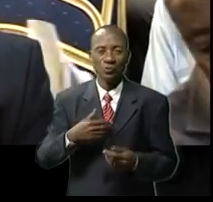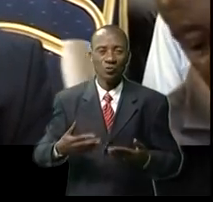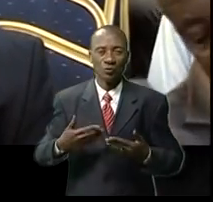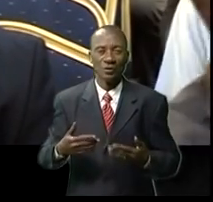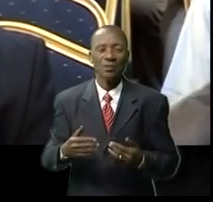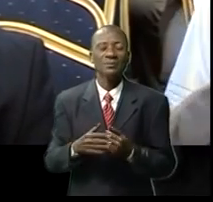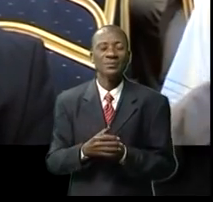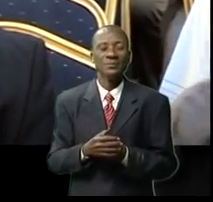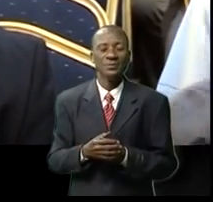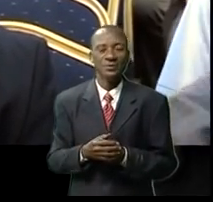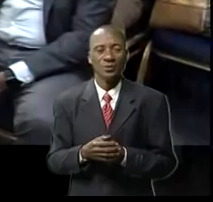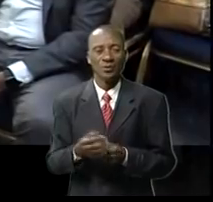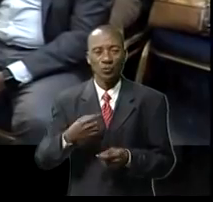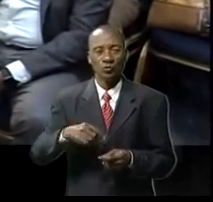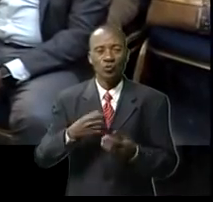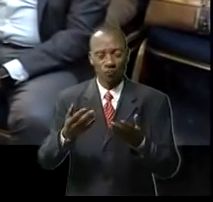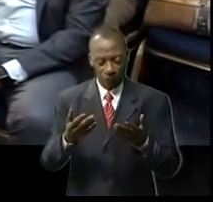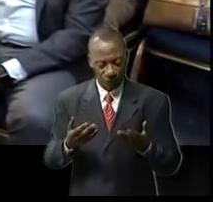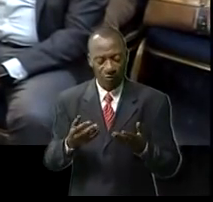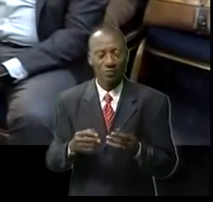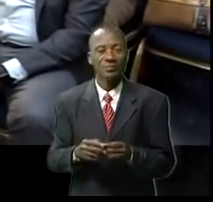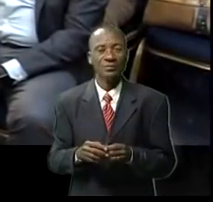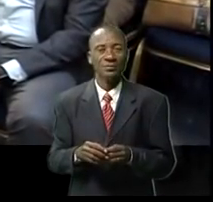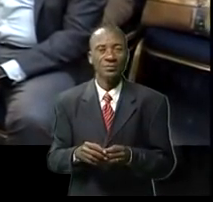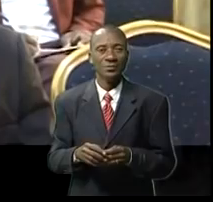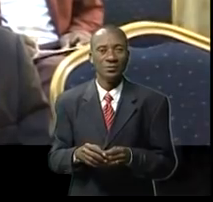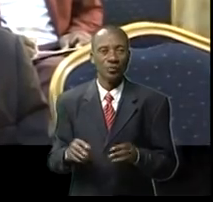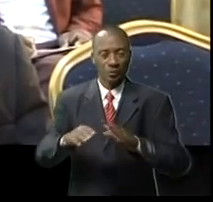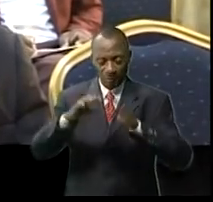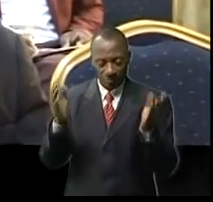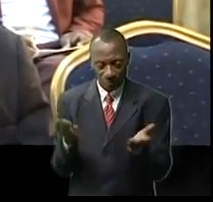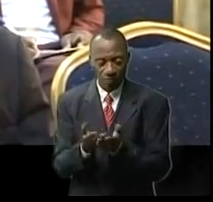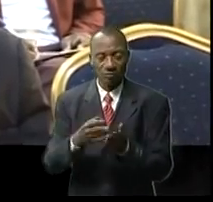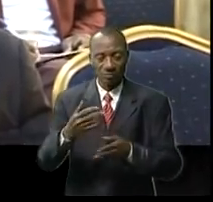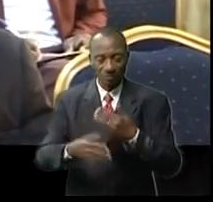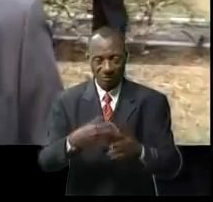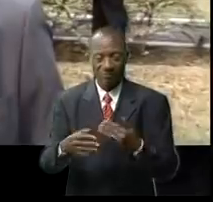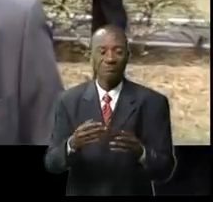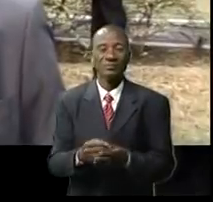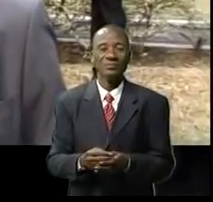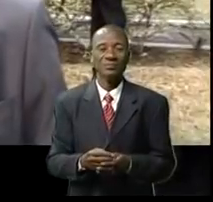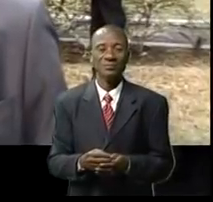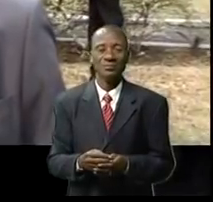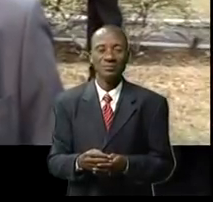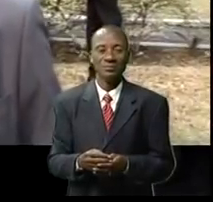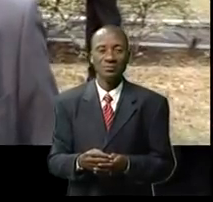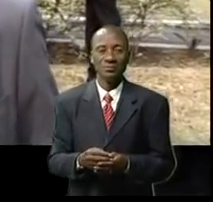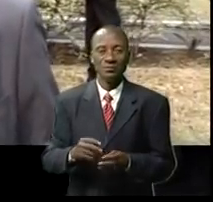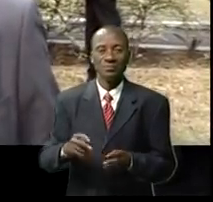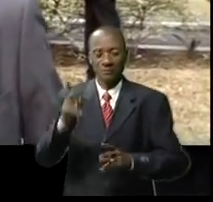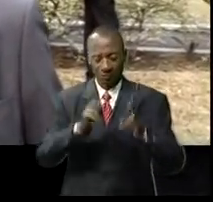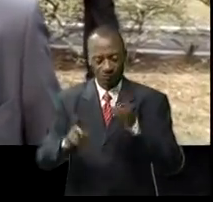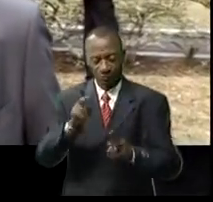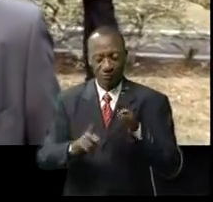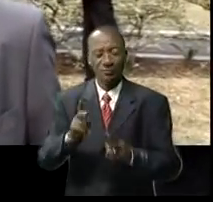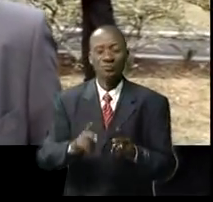d'un côté, nous avons le parc à l'ouest et à l'est, nous avons le lac Kivu. Donc cette population, il faut absolument que nous ayons